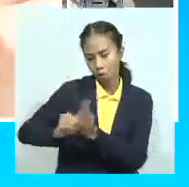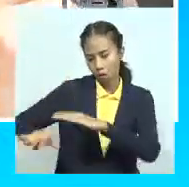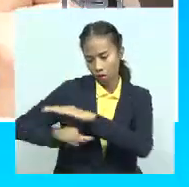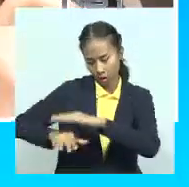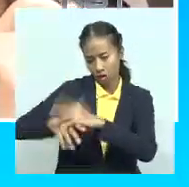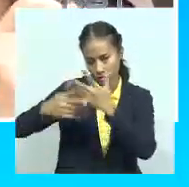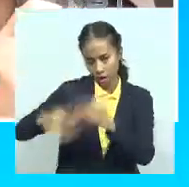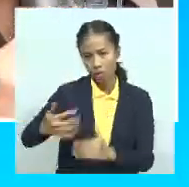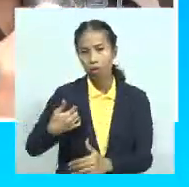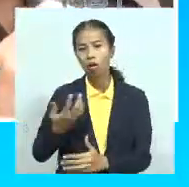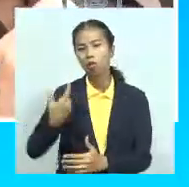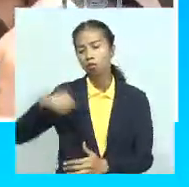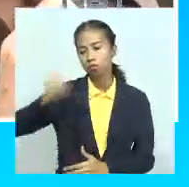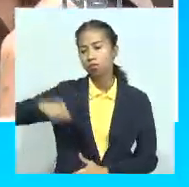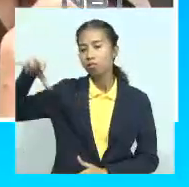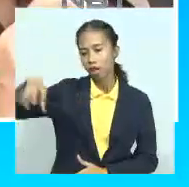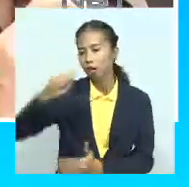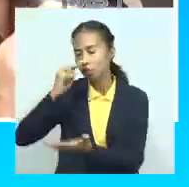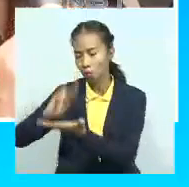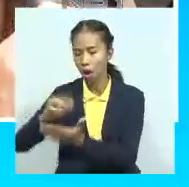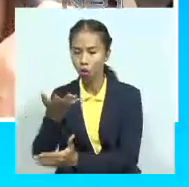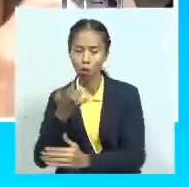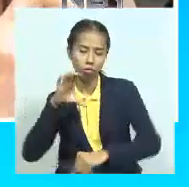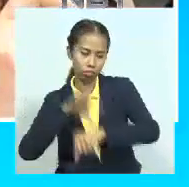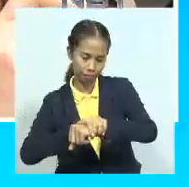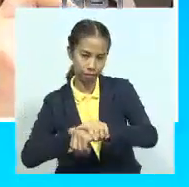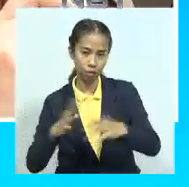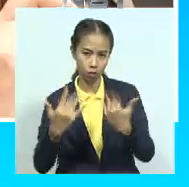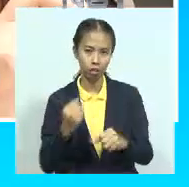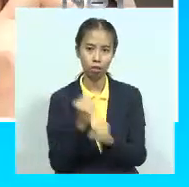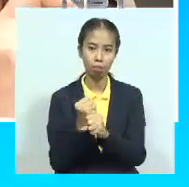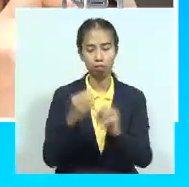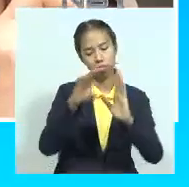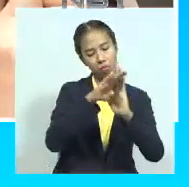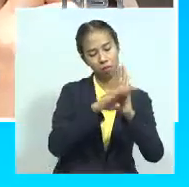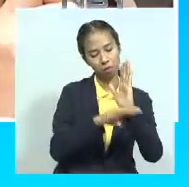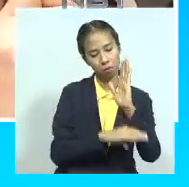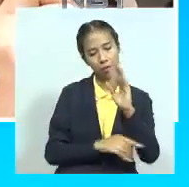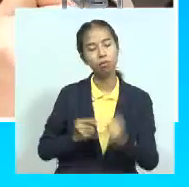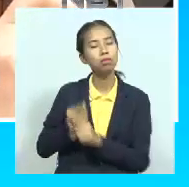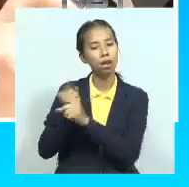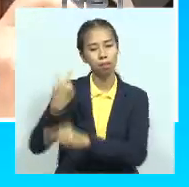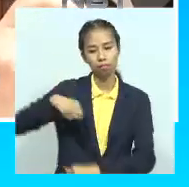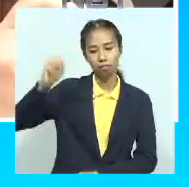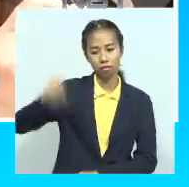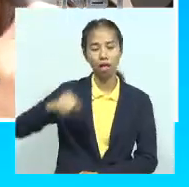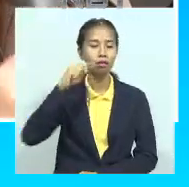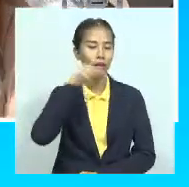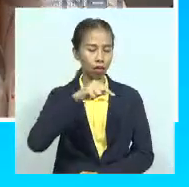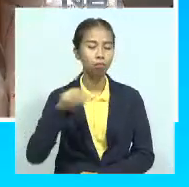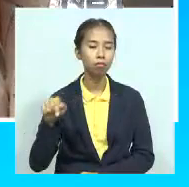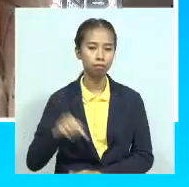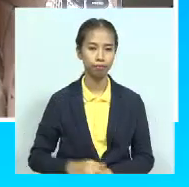านหลักฐานขออนุมัติศาลออกหมายจับเพราะงั้นการดำเนินการทีนี้เราดำเนินการตามหมายจับของศาลนะครับ นอกจากการซัดท